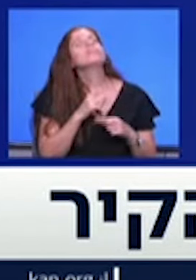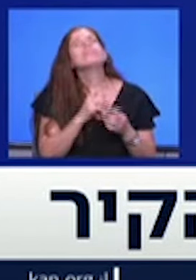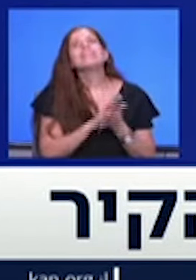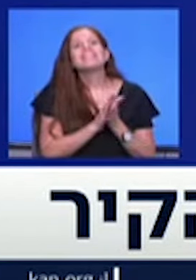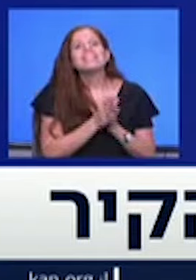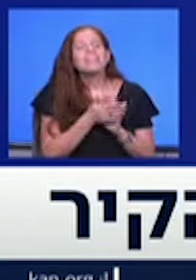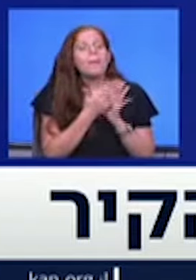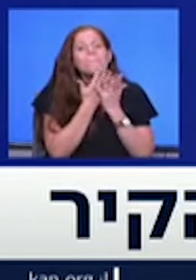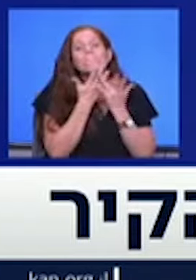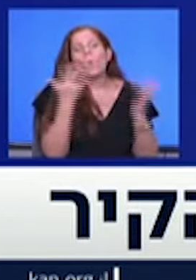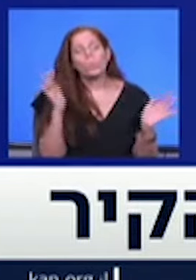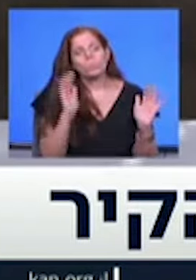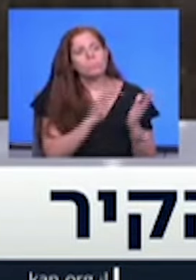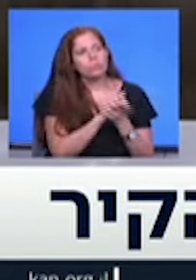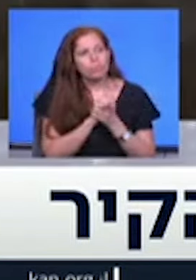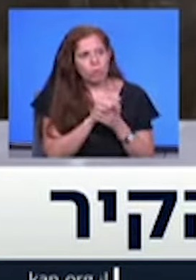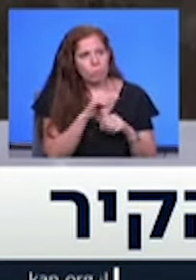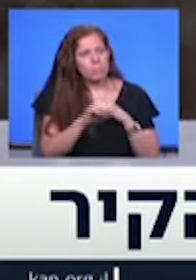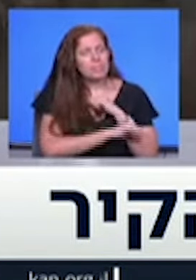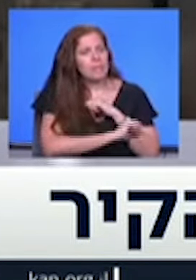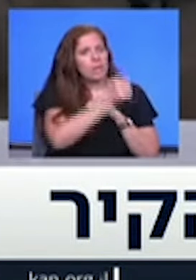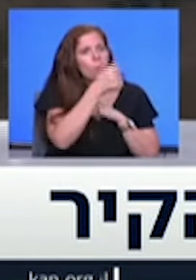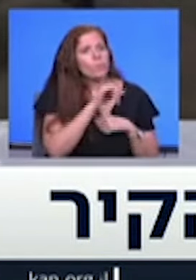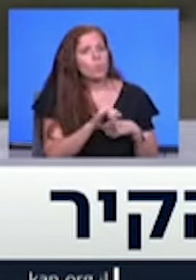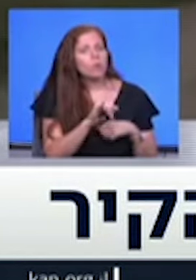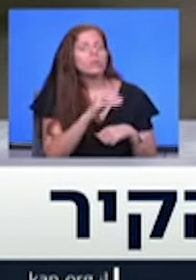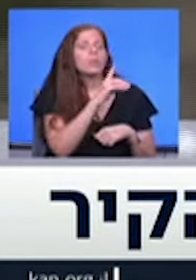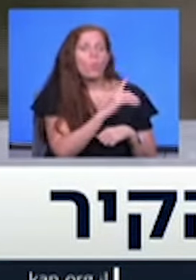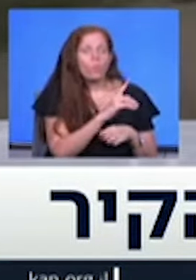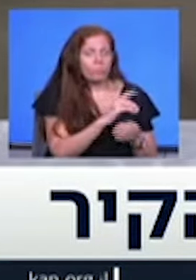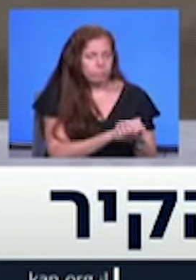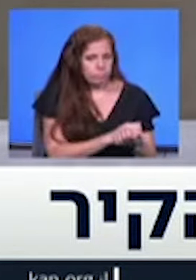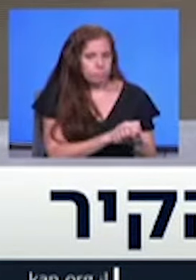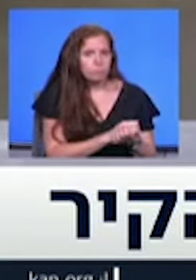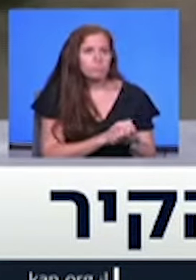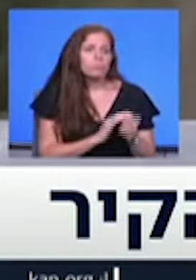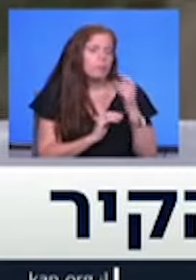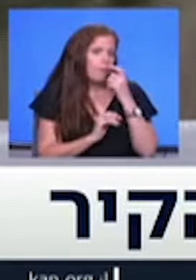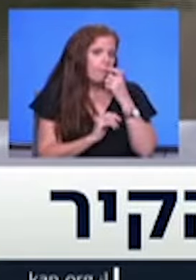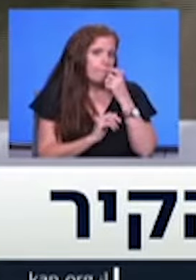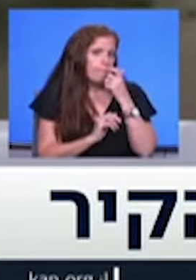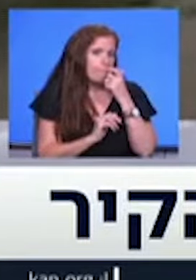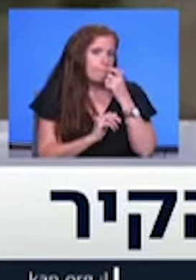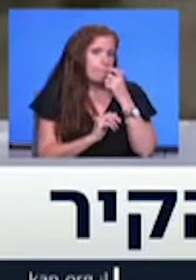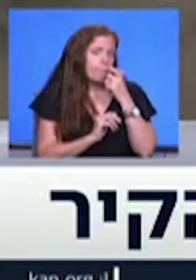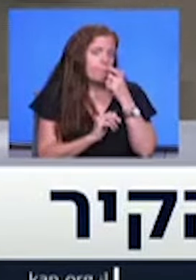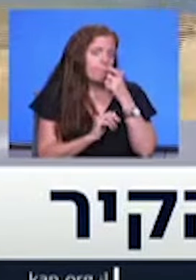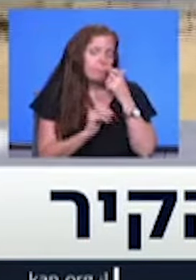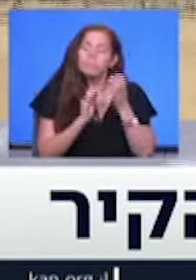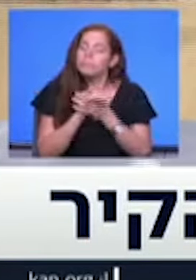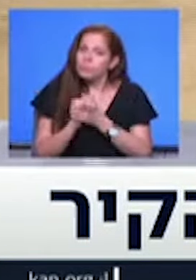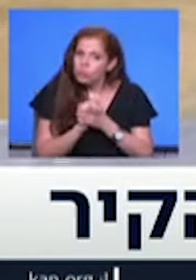הקיר. שלום לך, סגן אלוף במילואים יונתן דחוך הלוי, שלום. שלום וברכה. כן,